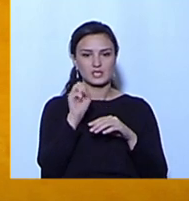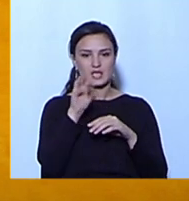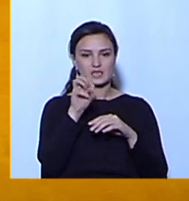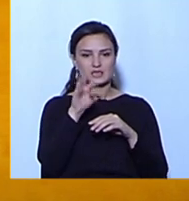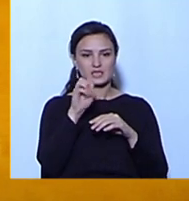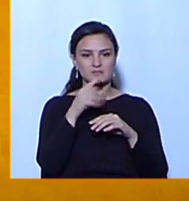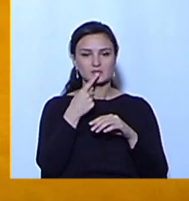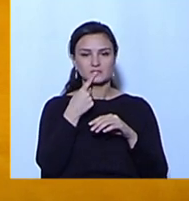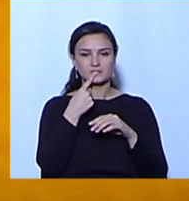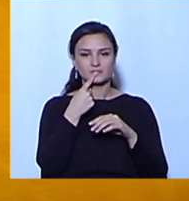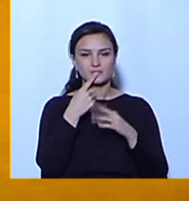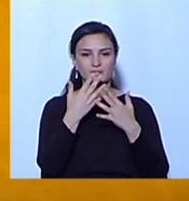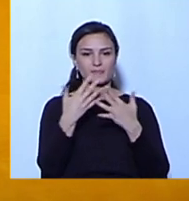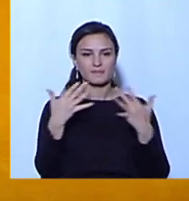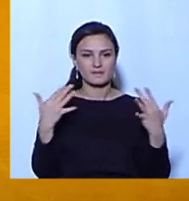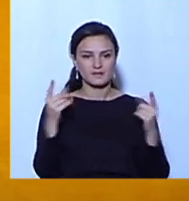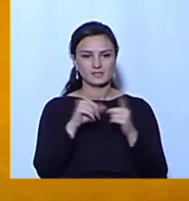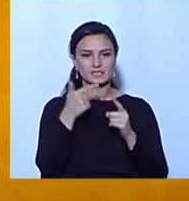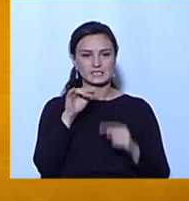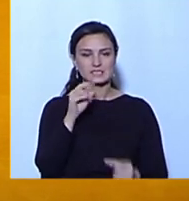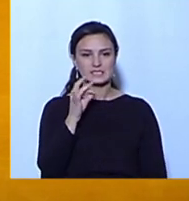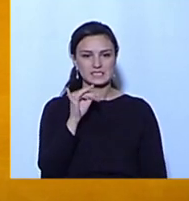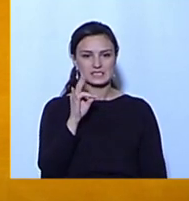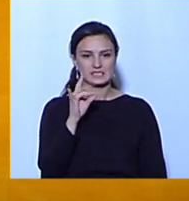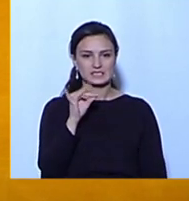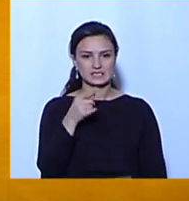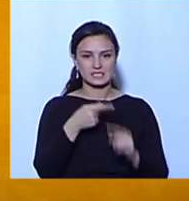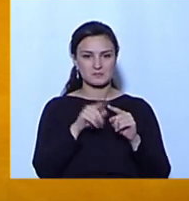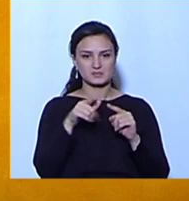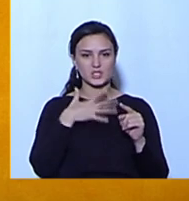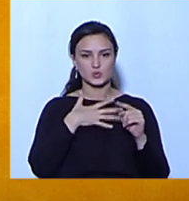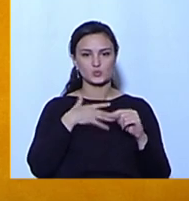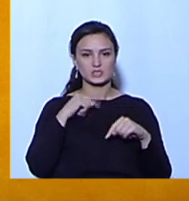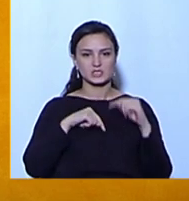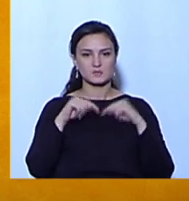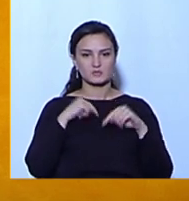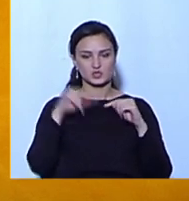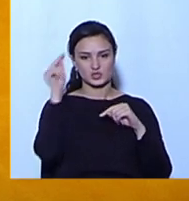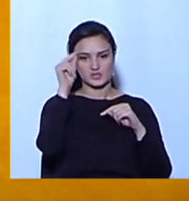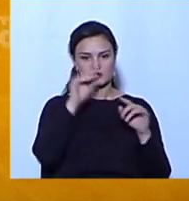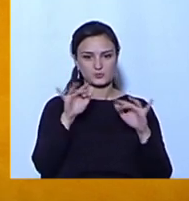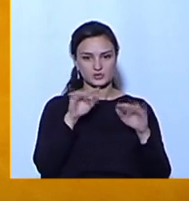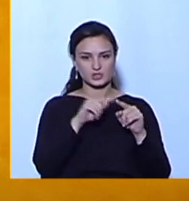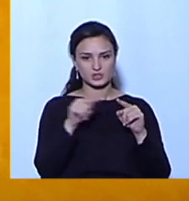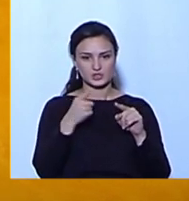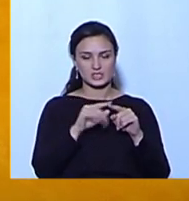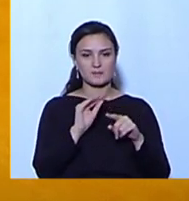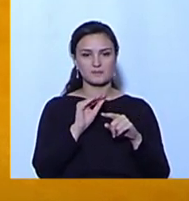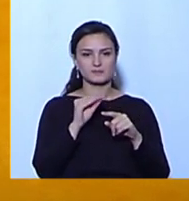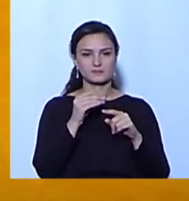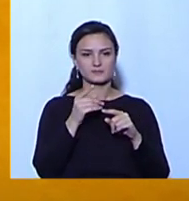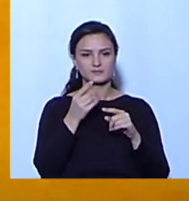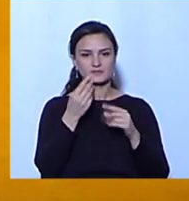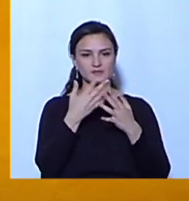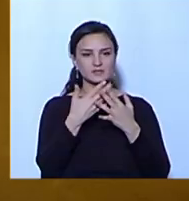ხელშემწყობი არომატიზატორები. გლიცერინი, რომლის გავლენა სასუნთქ სისტემაზე შესწავლის პროცესშია.